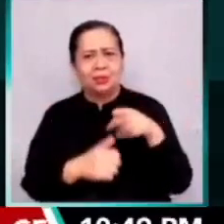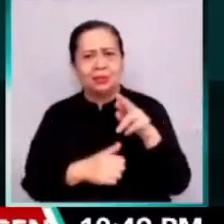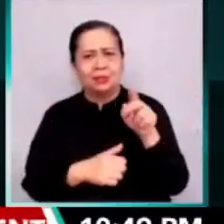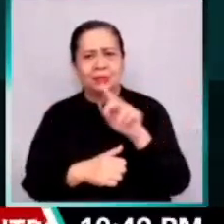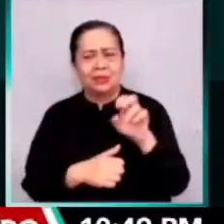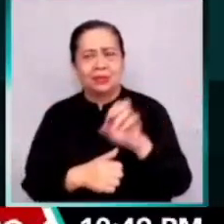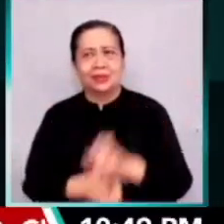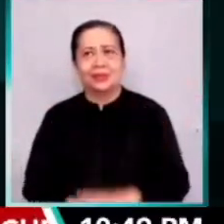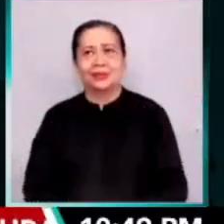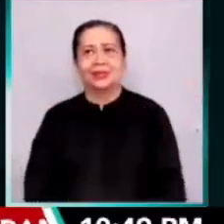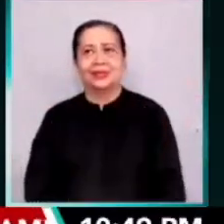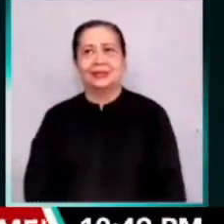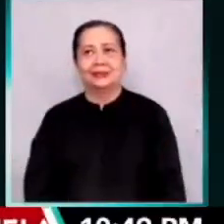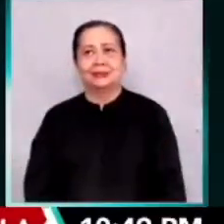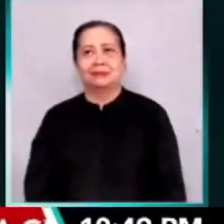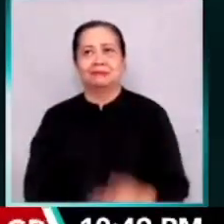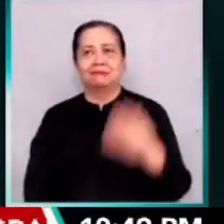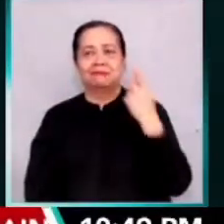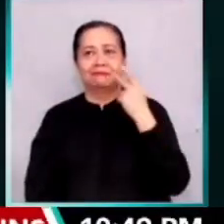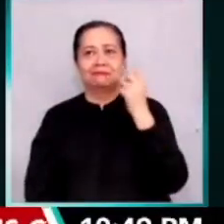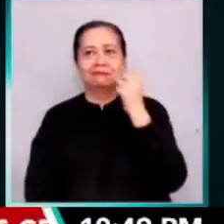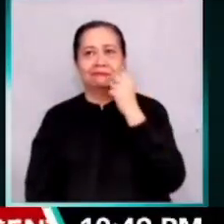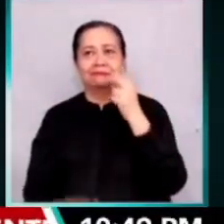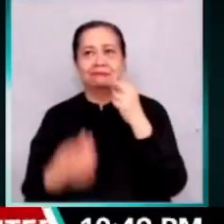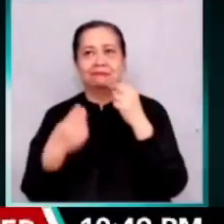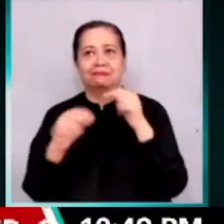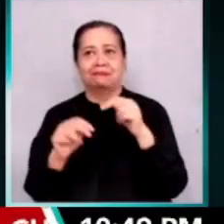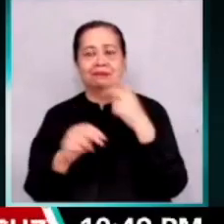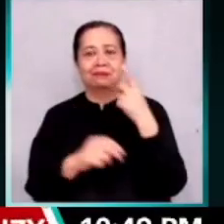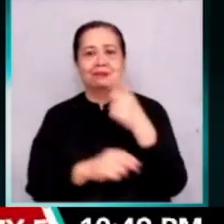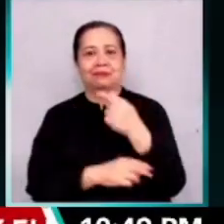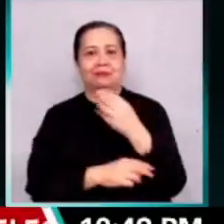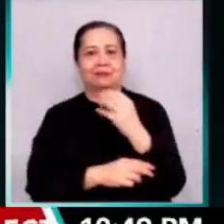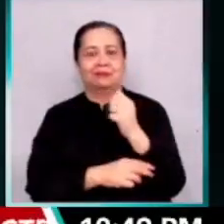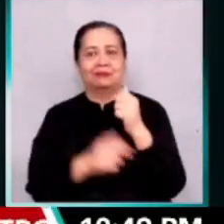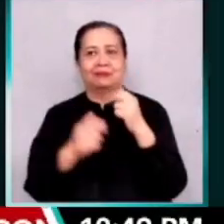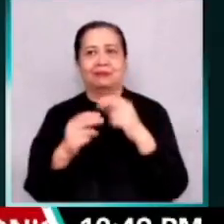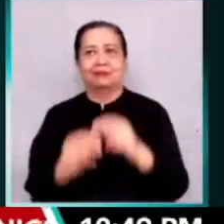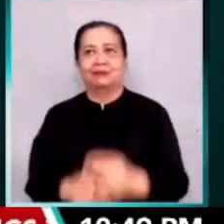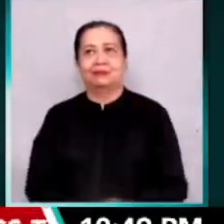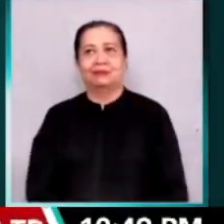Katrina Son, nagbabalita para sa GMA Integrated News.